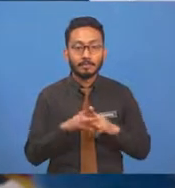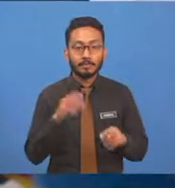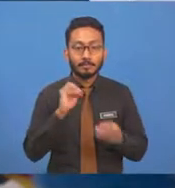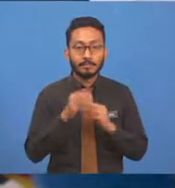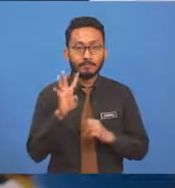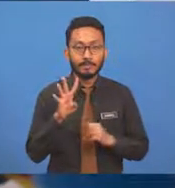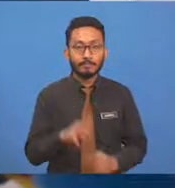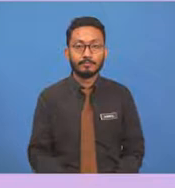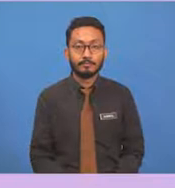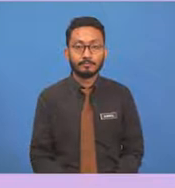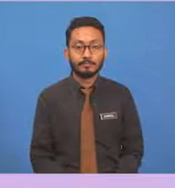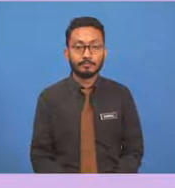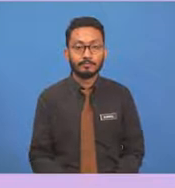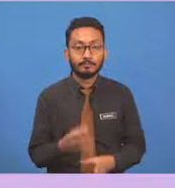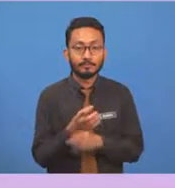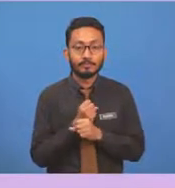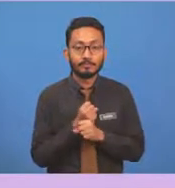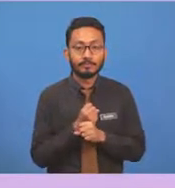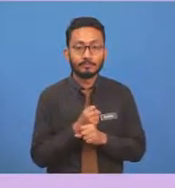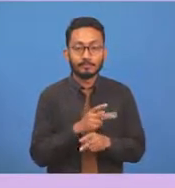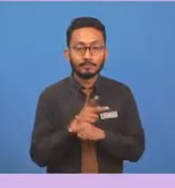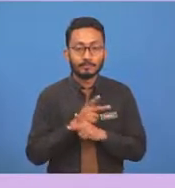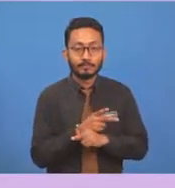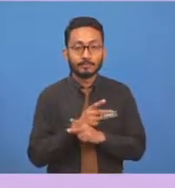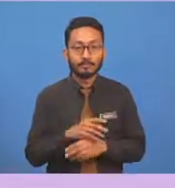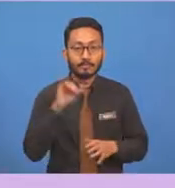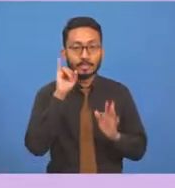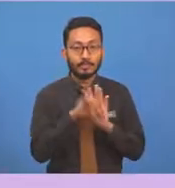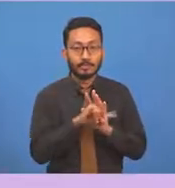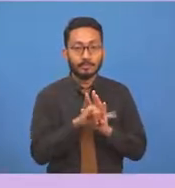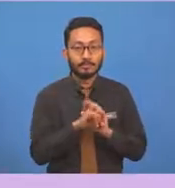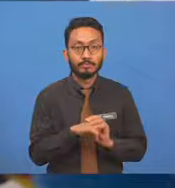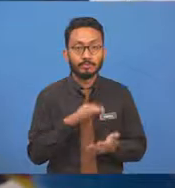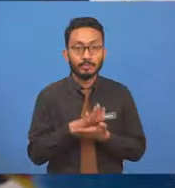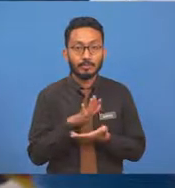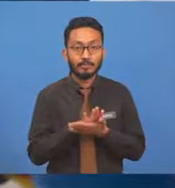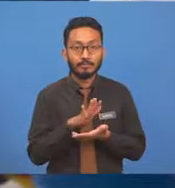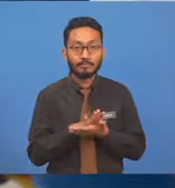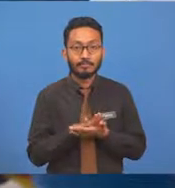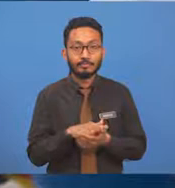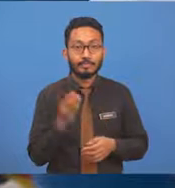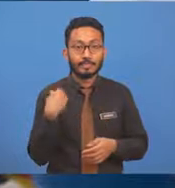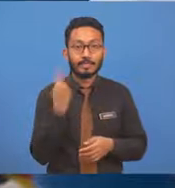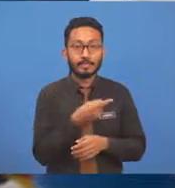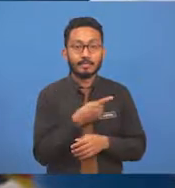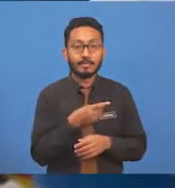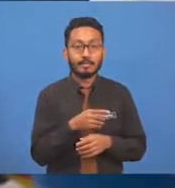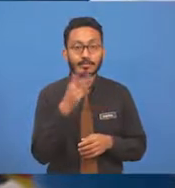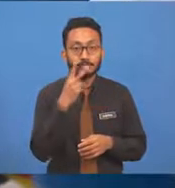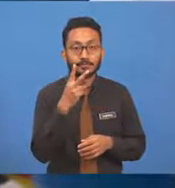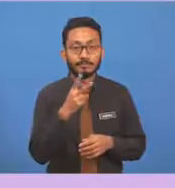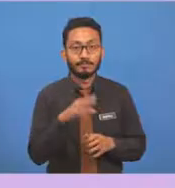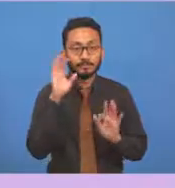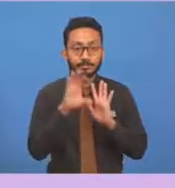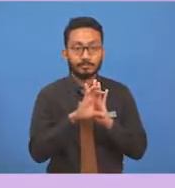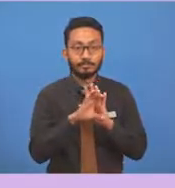pula dapat menjaga imej sekolah. Seterusnya, mari kita perhatikan gambar situasi